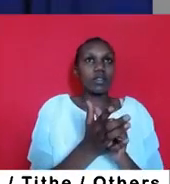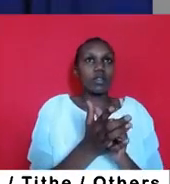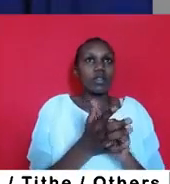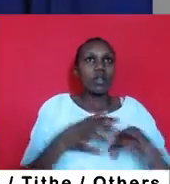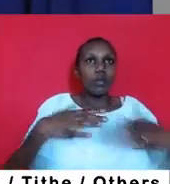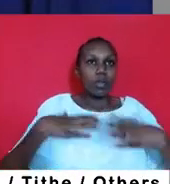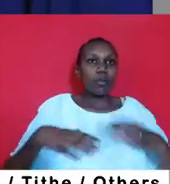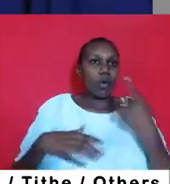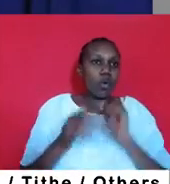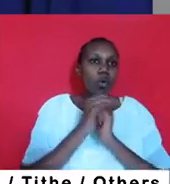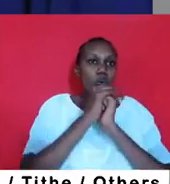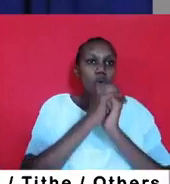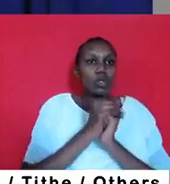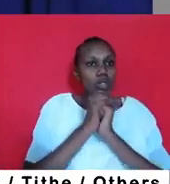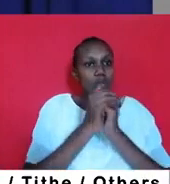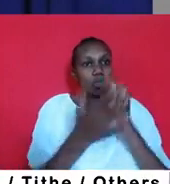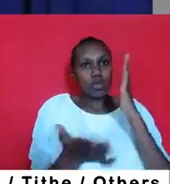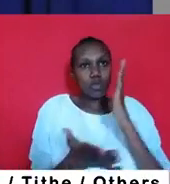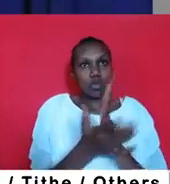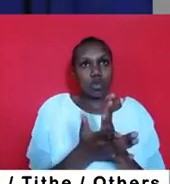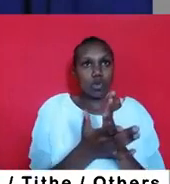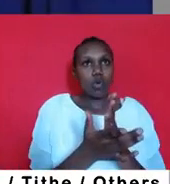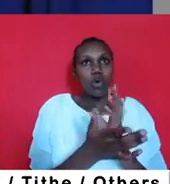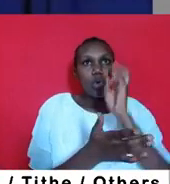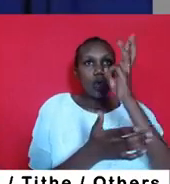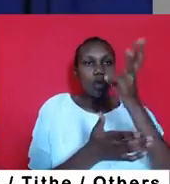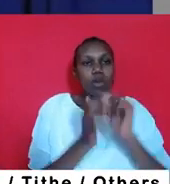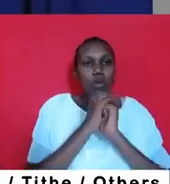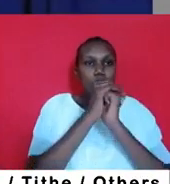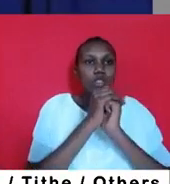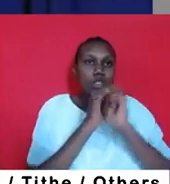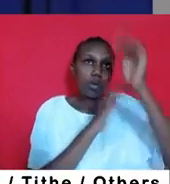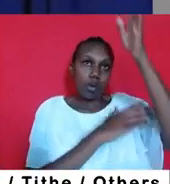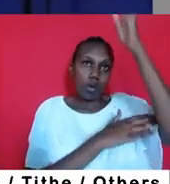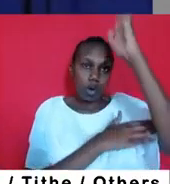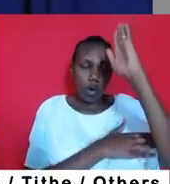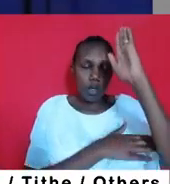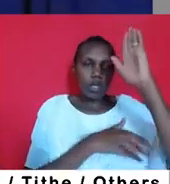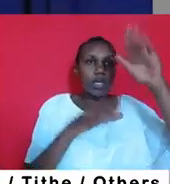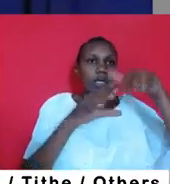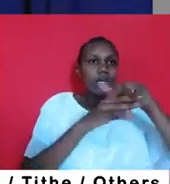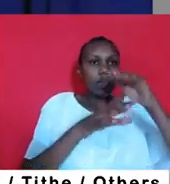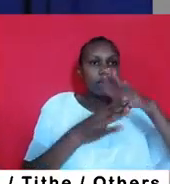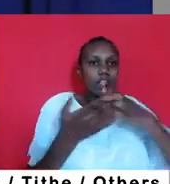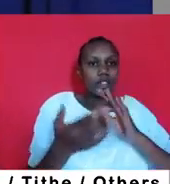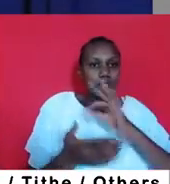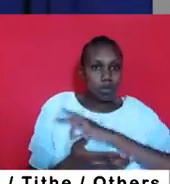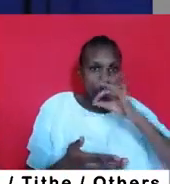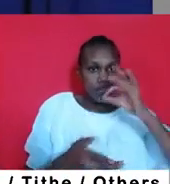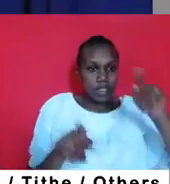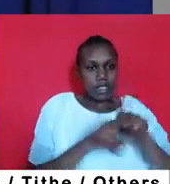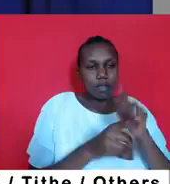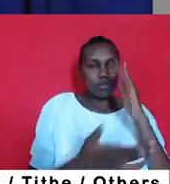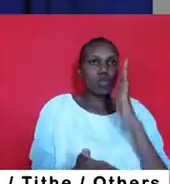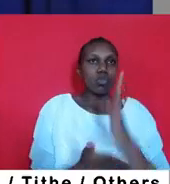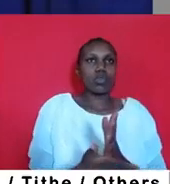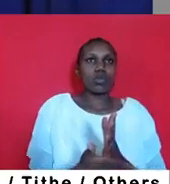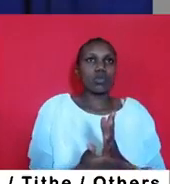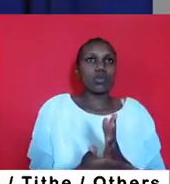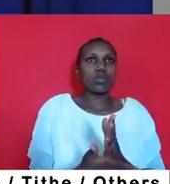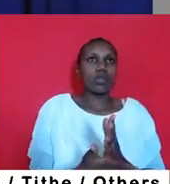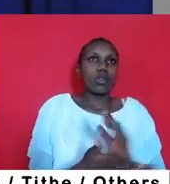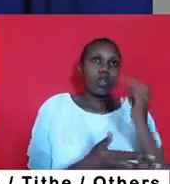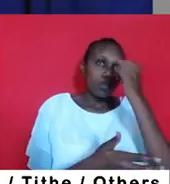waabuduo halisi watamwabudu Baba katika roho na kweli.